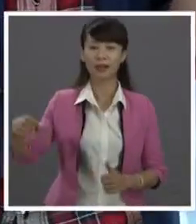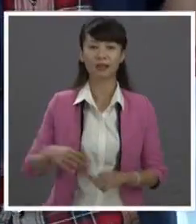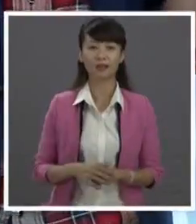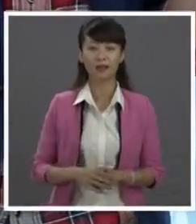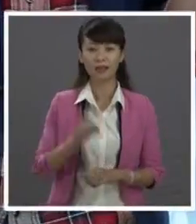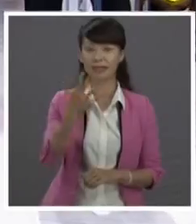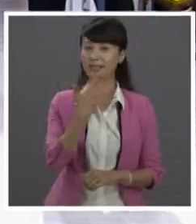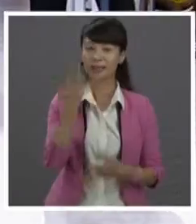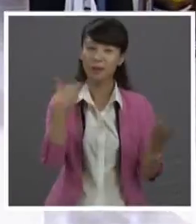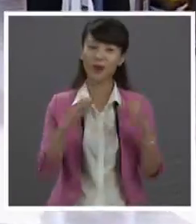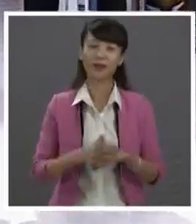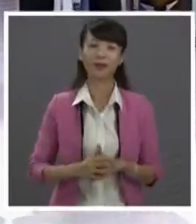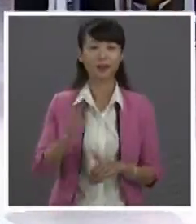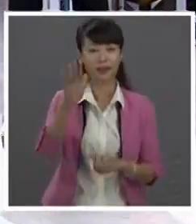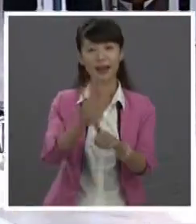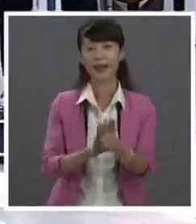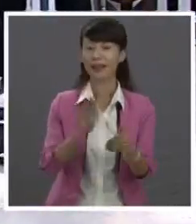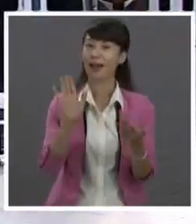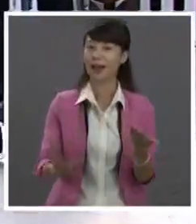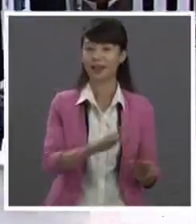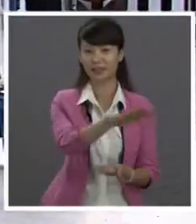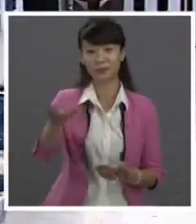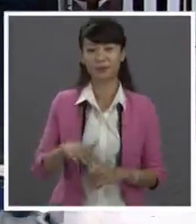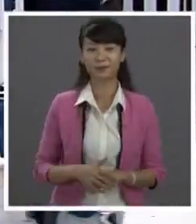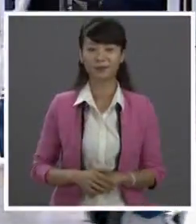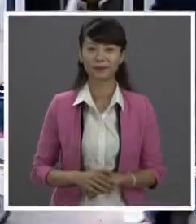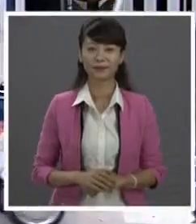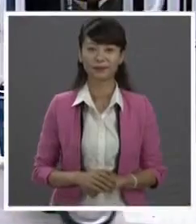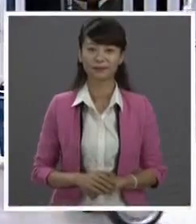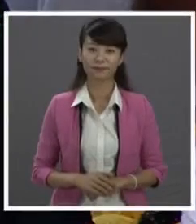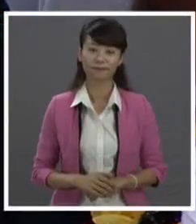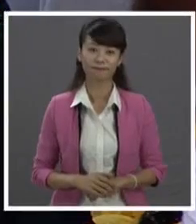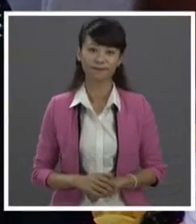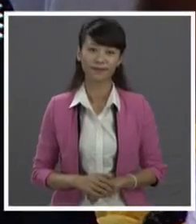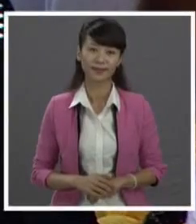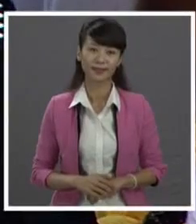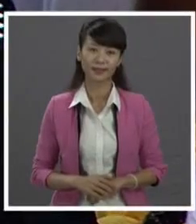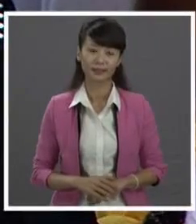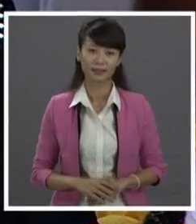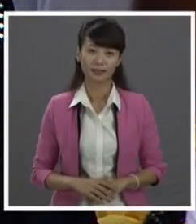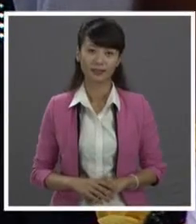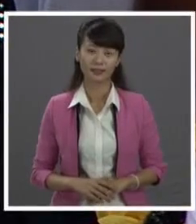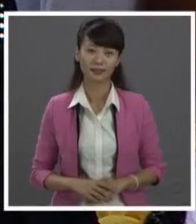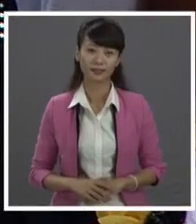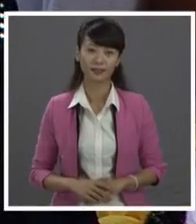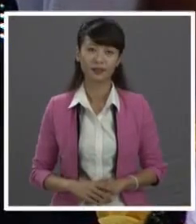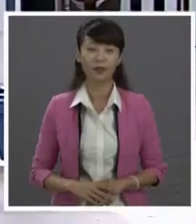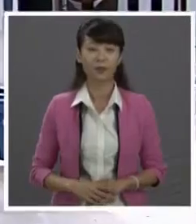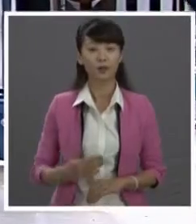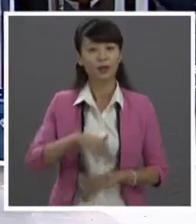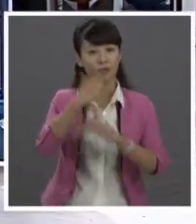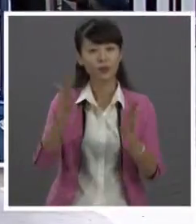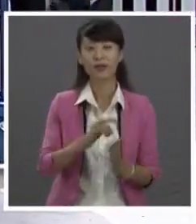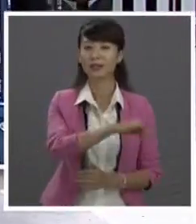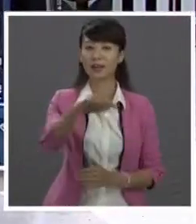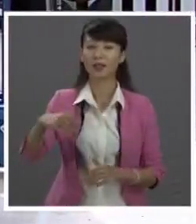可爱的小朋友们。这个 你怎么还拖一个？哎， 我们全场的朋友一起用手语